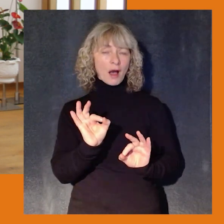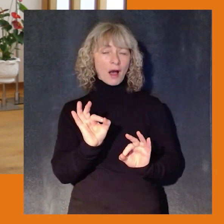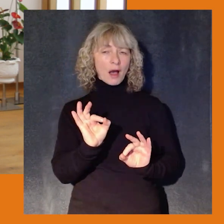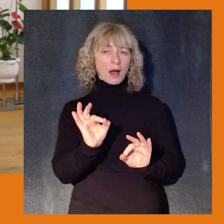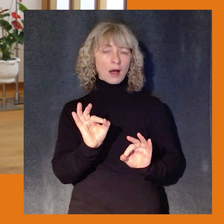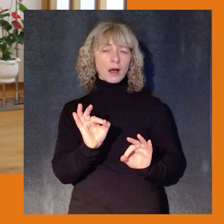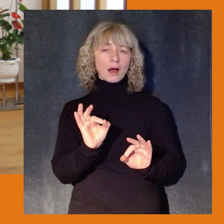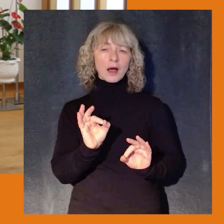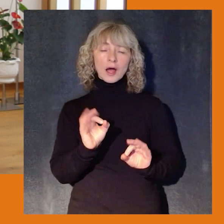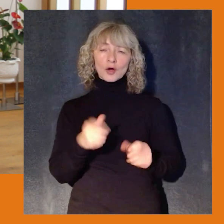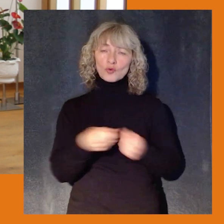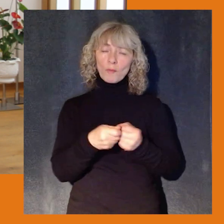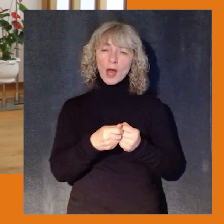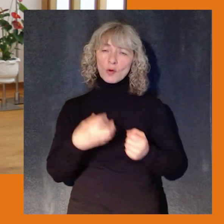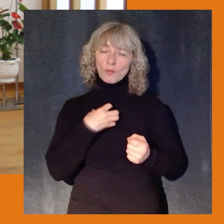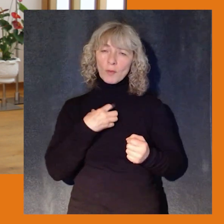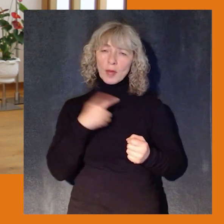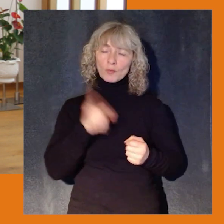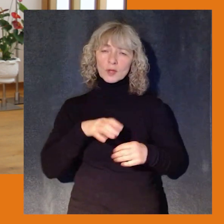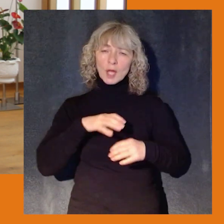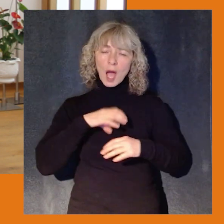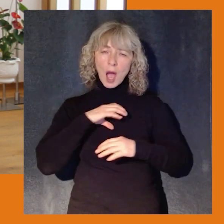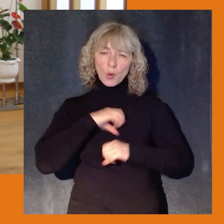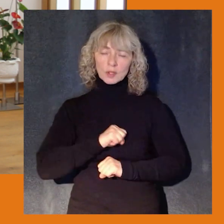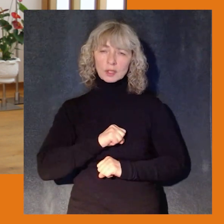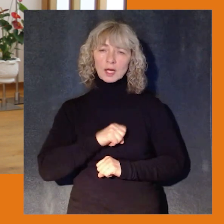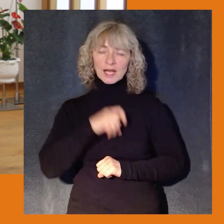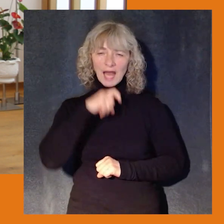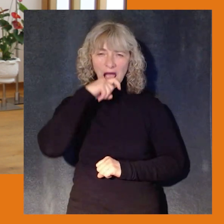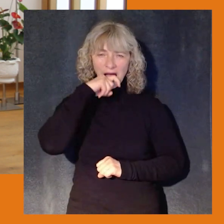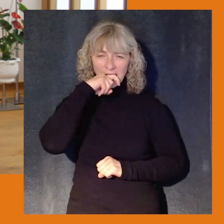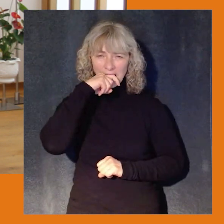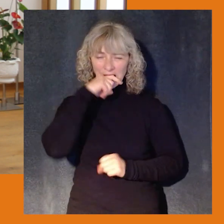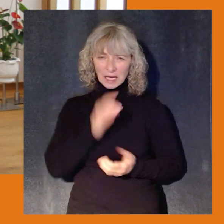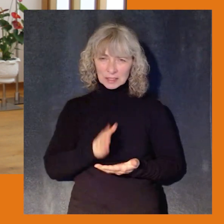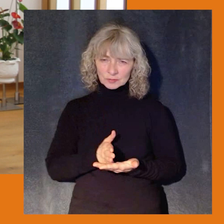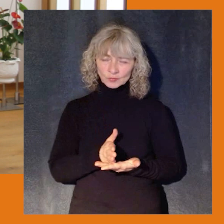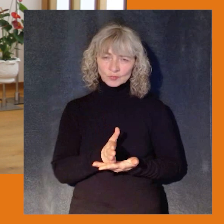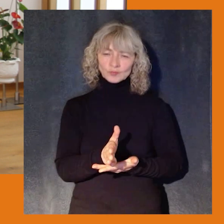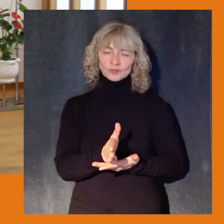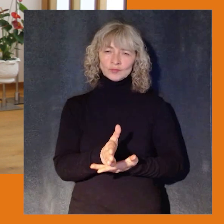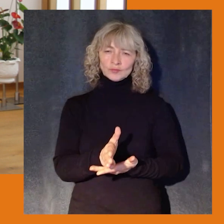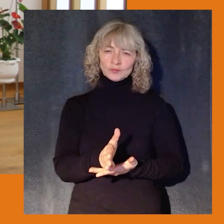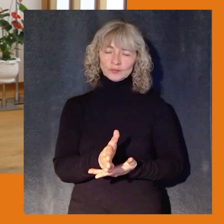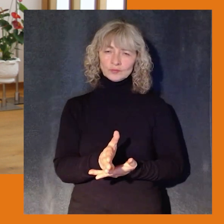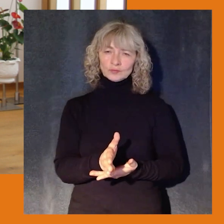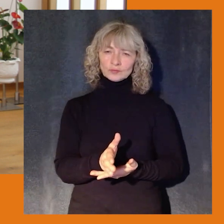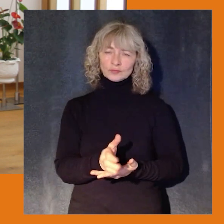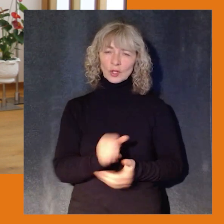trügerisch. Es gilt, die Spannungen auszuhalten und zu durchleben.